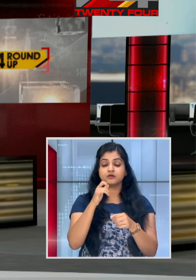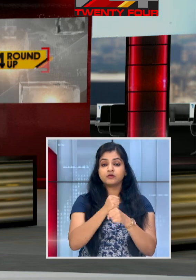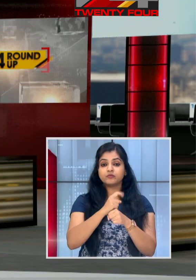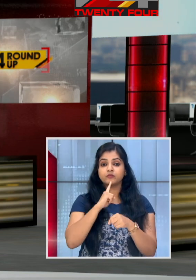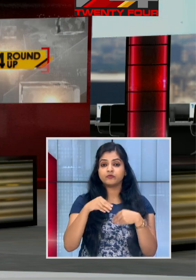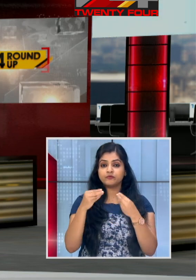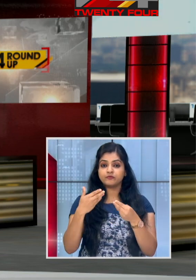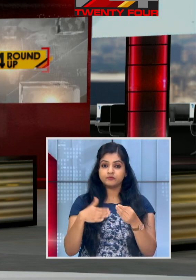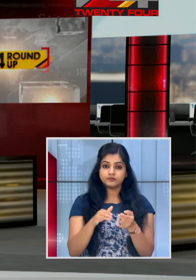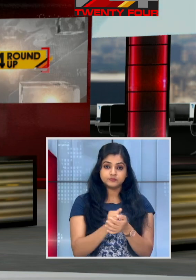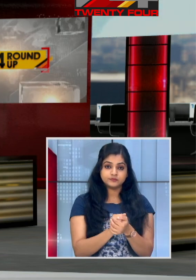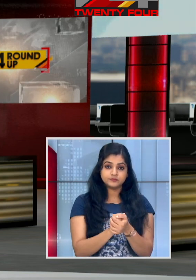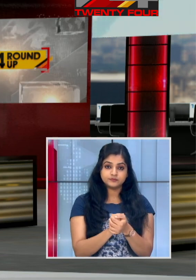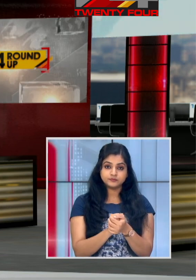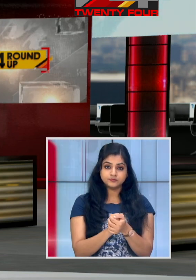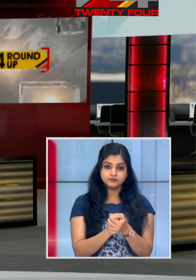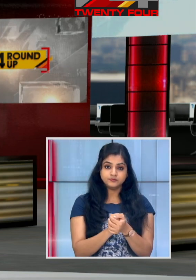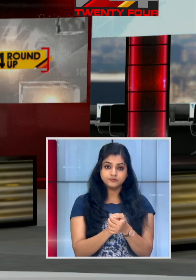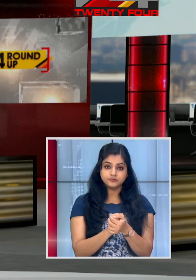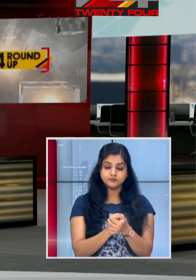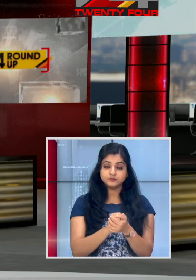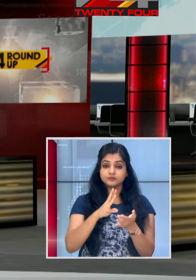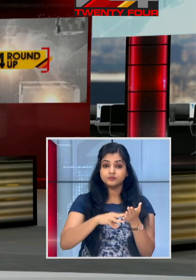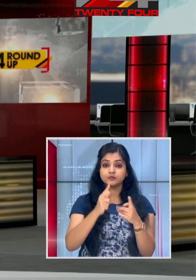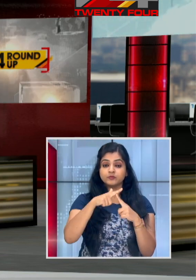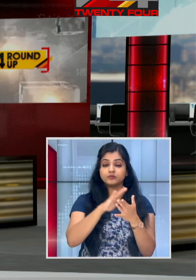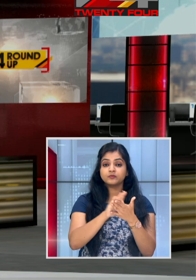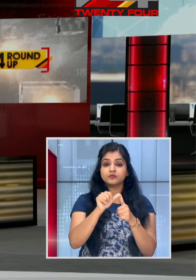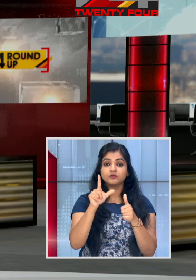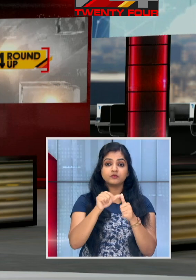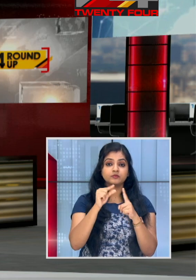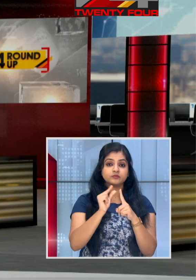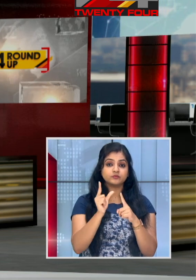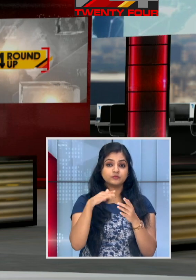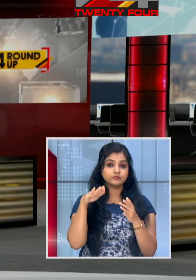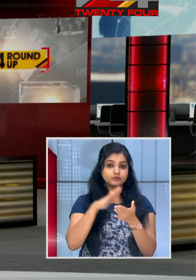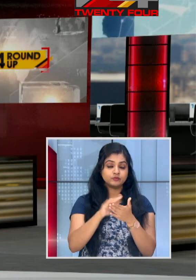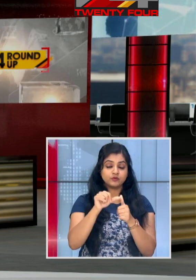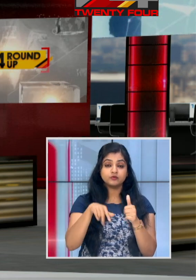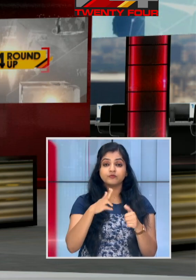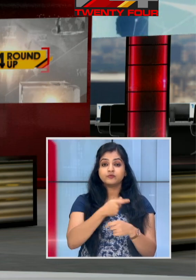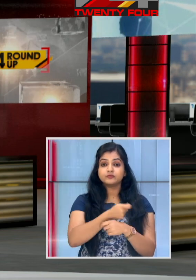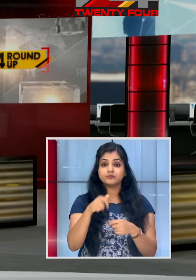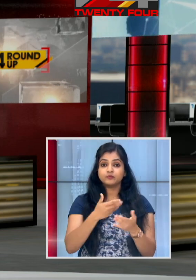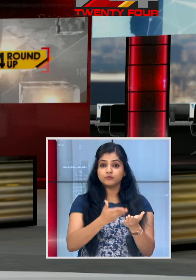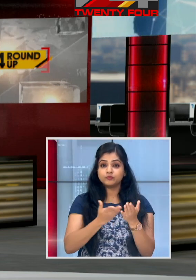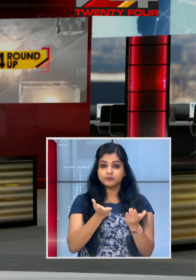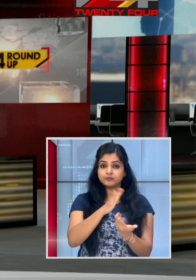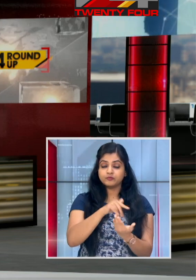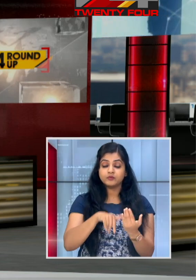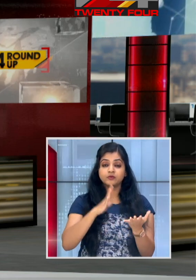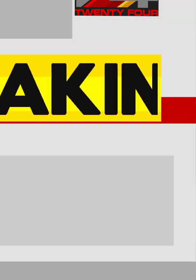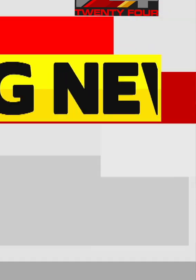ആ രാധാകൃഷ്ണനാണ് 2 വാർത്തകളിലെയും വിശദാംശങ്ങൾ നൽകിയത്. മുതലപ്പുഴയിൽ മത്സ്യബന്ധന ബോട്ട് മറിഞ്ഞുണ്ടായ അപകടത്തിൽ കാണാതായ ഒരാളുടെ മൃതദേഹം കൂടി